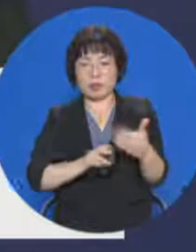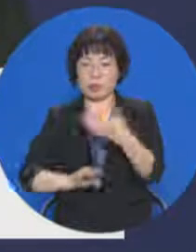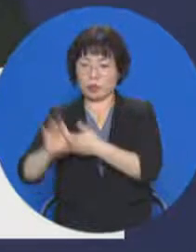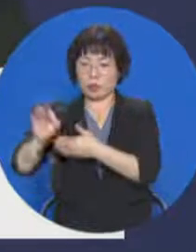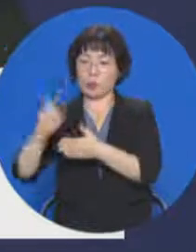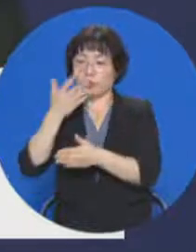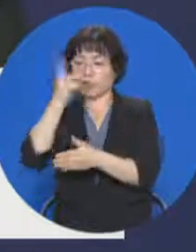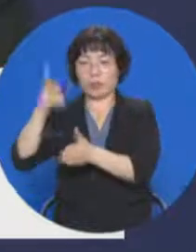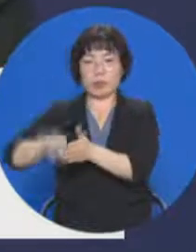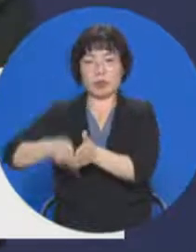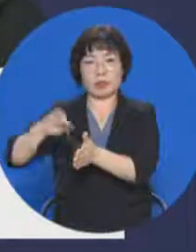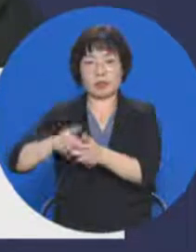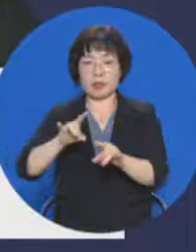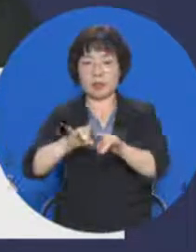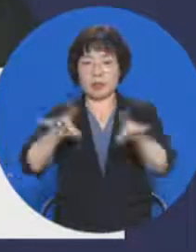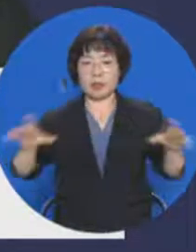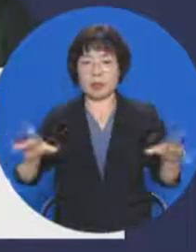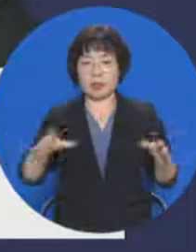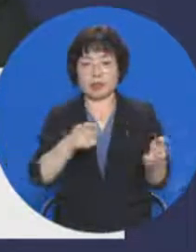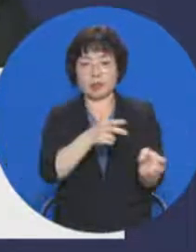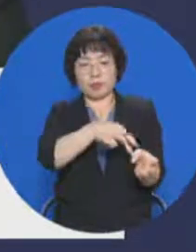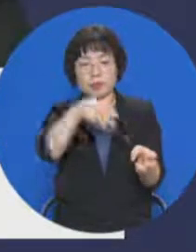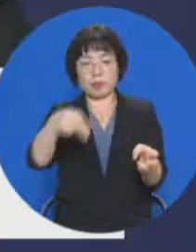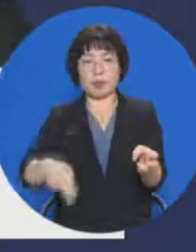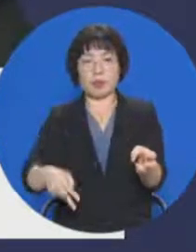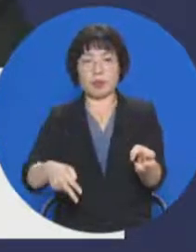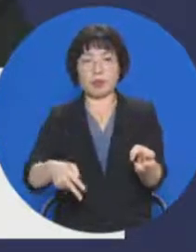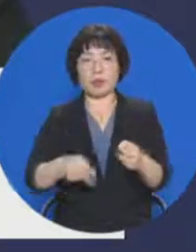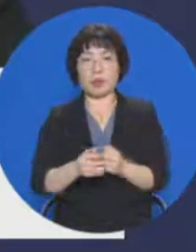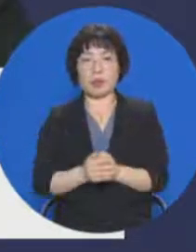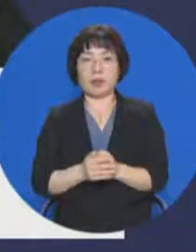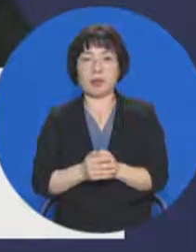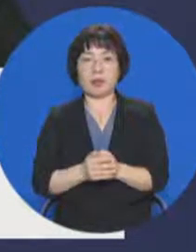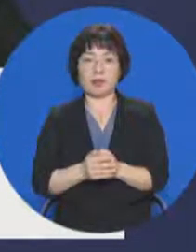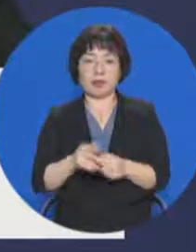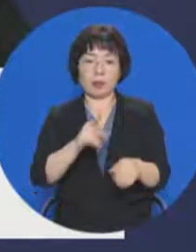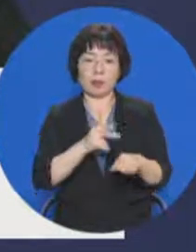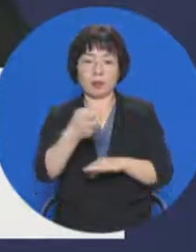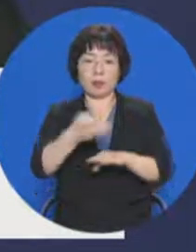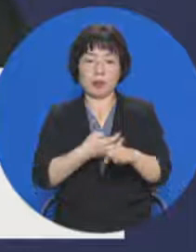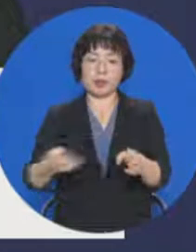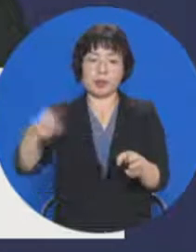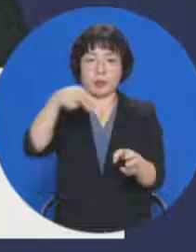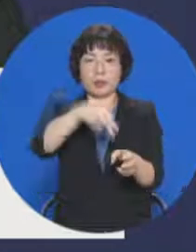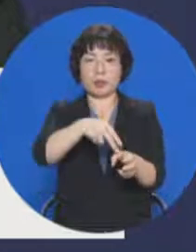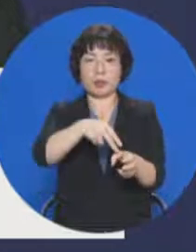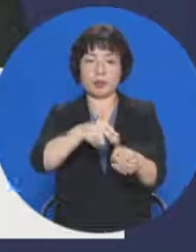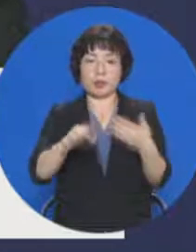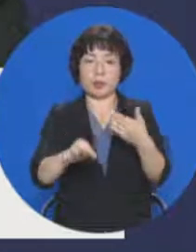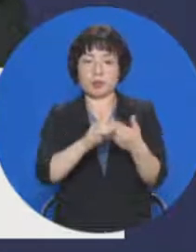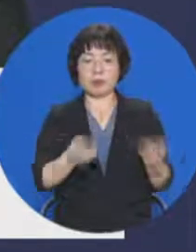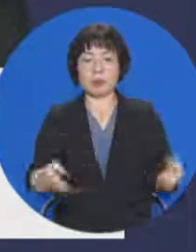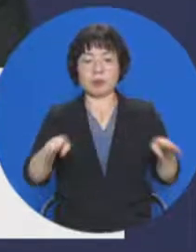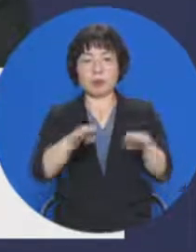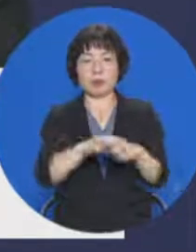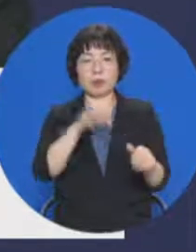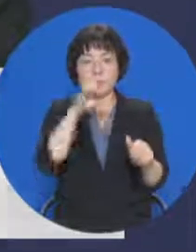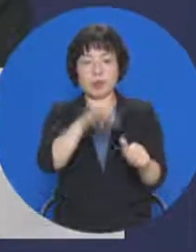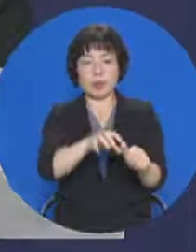동부권은 순천역에서 각각 이 하차를 하도록 하고 셔틀버스를 통해서 임시